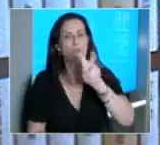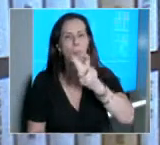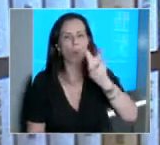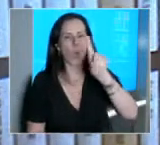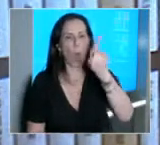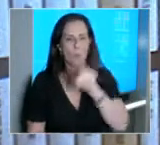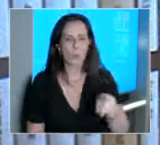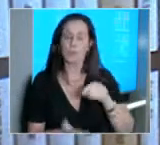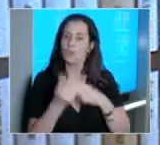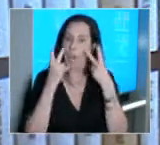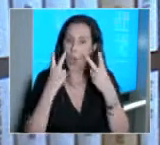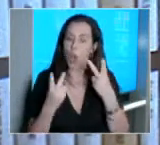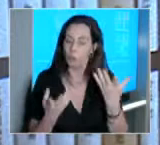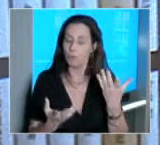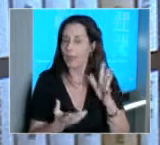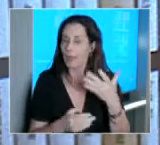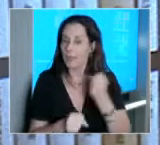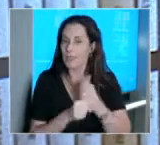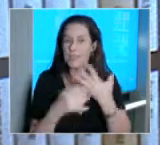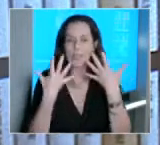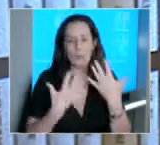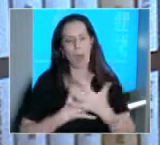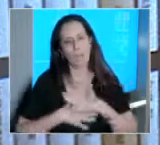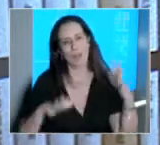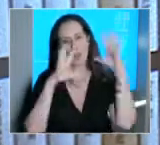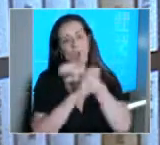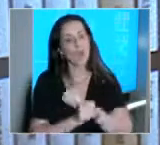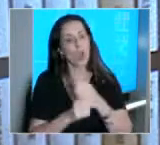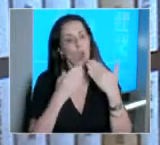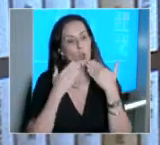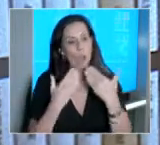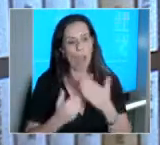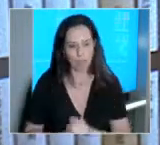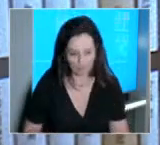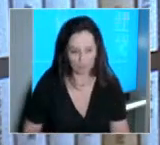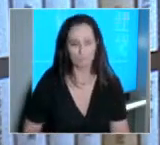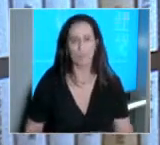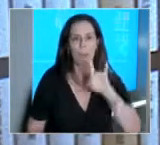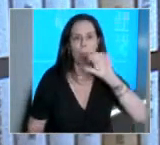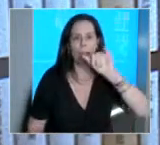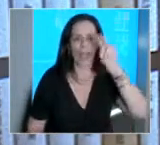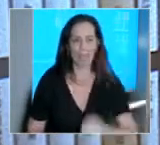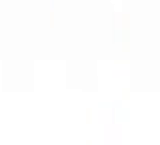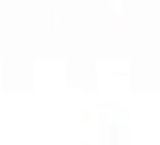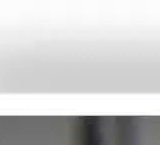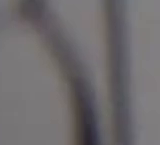עוז, כדי לראות את העיבוד שלך לסיפור על אהבה וחושך. תודה רבה שהיית איתנו. בחן, תודה רבה,